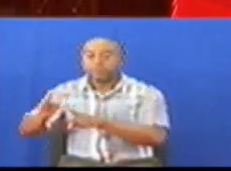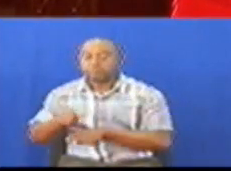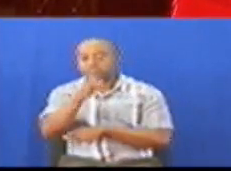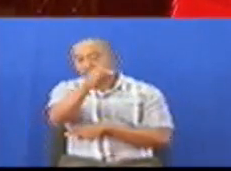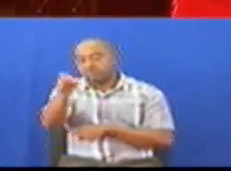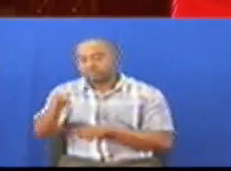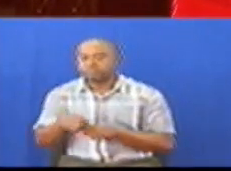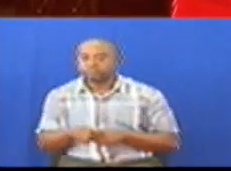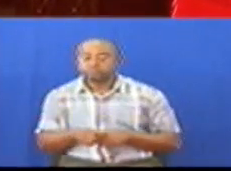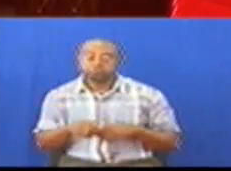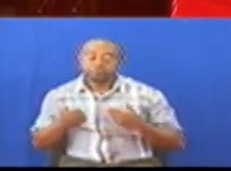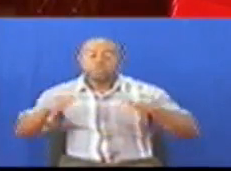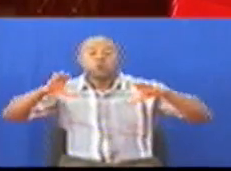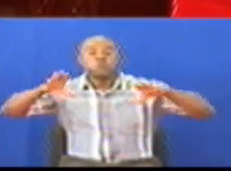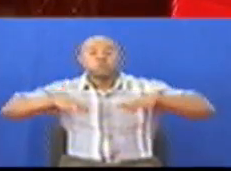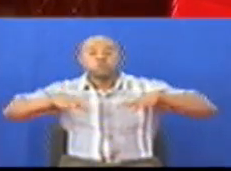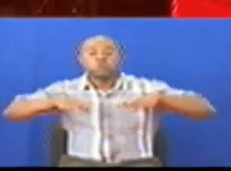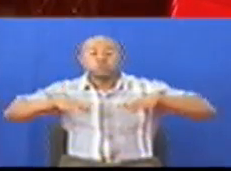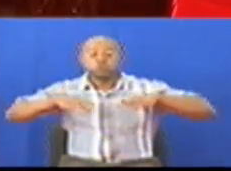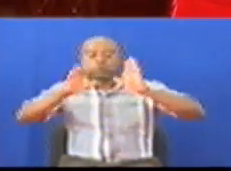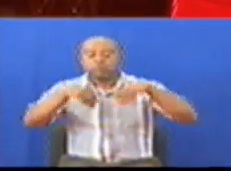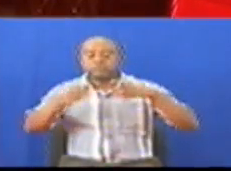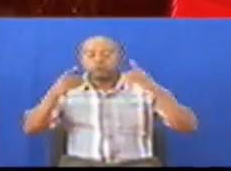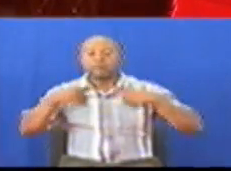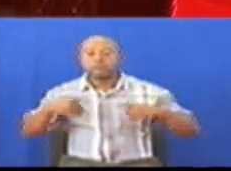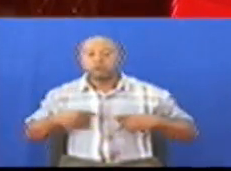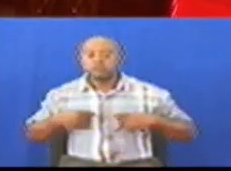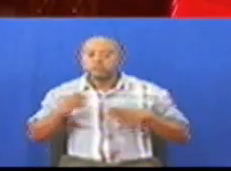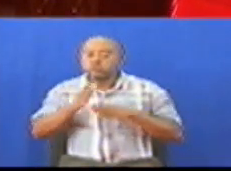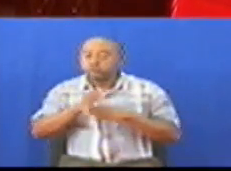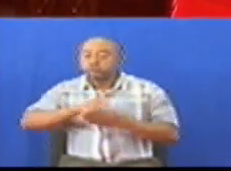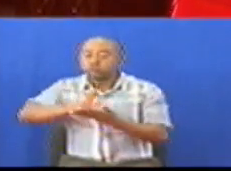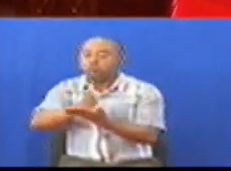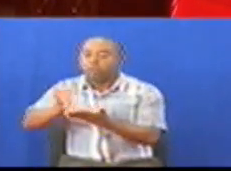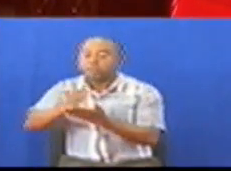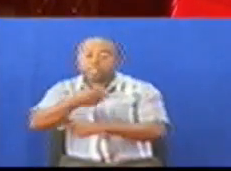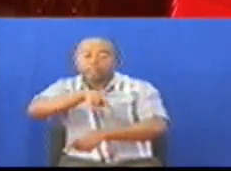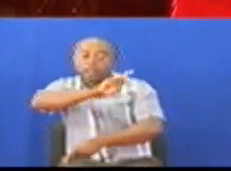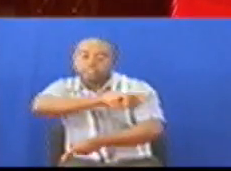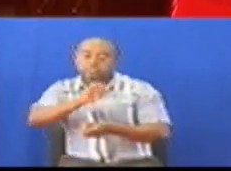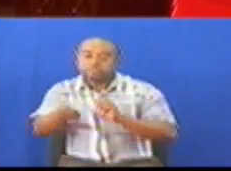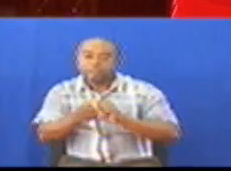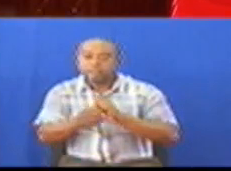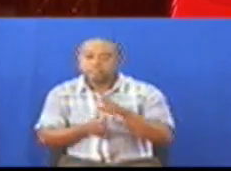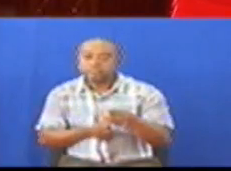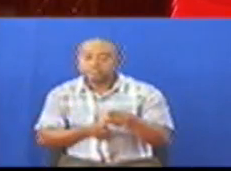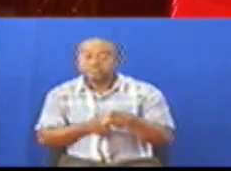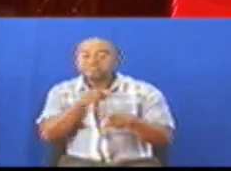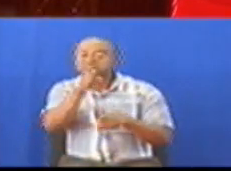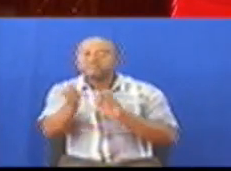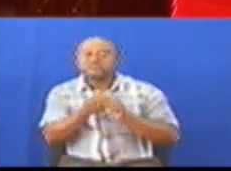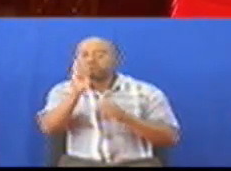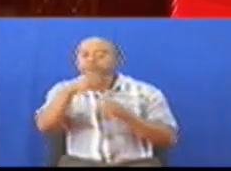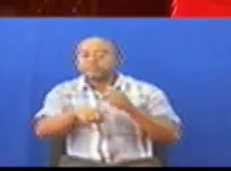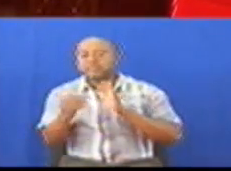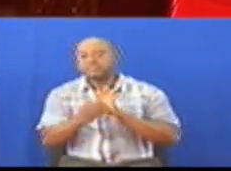mabaraza madiwani katika kupanga na kuamua mgawanyo wa rasilimali zao kwa mujibu wa vyanzo vya mapato ambavyo vipo kisheria sio jambo